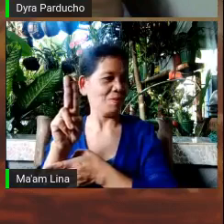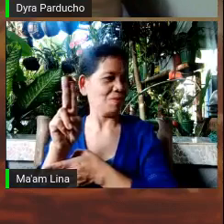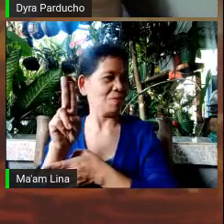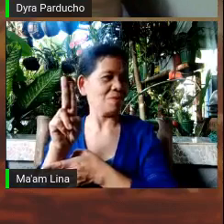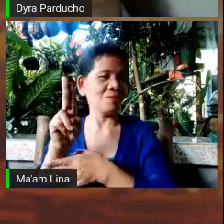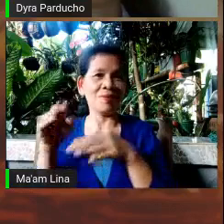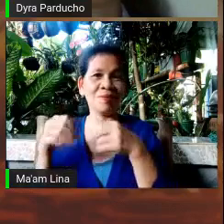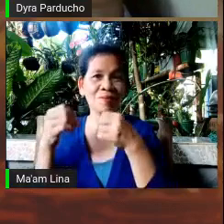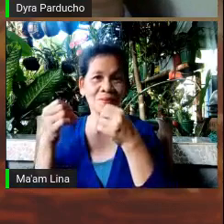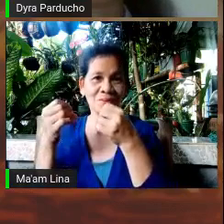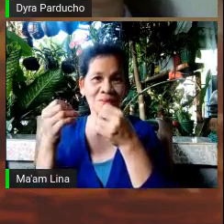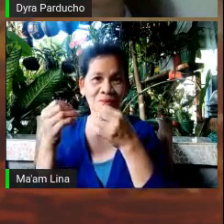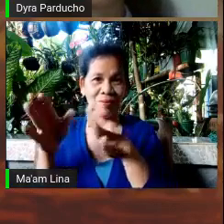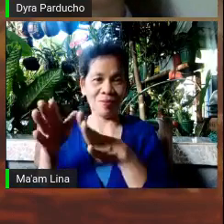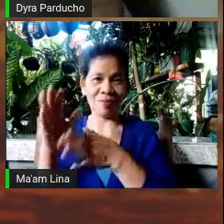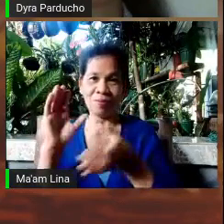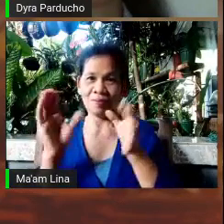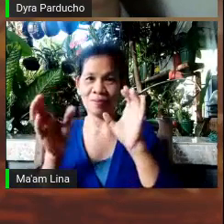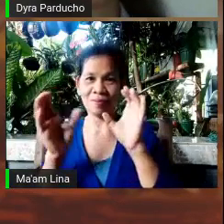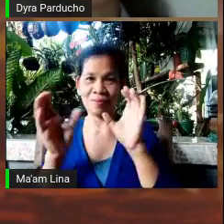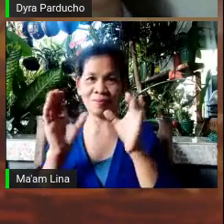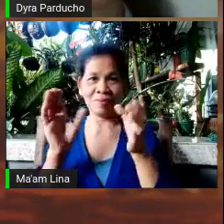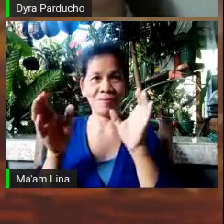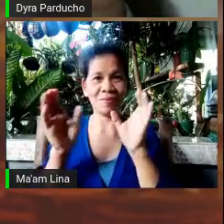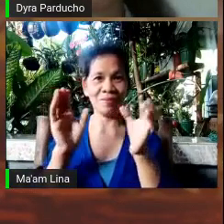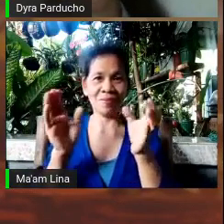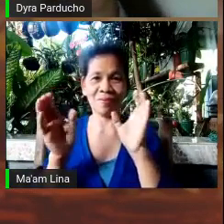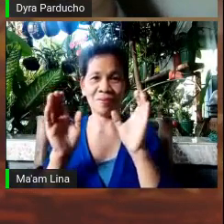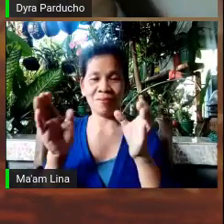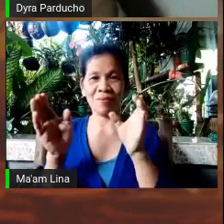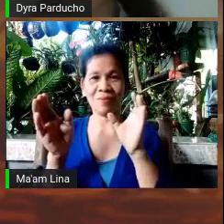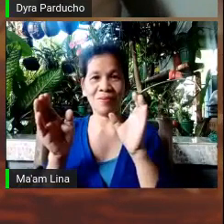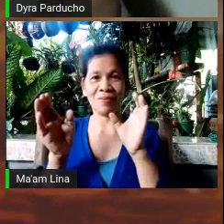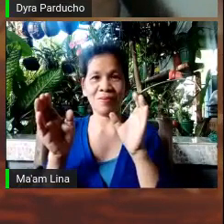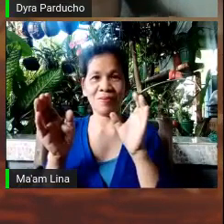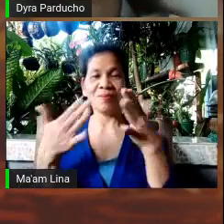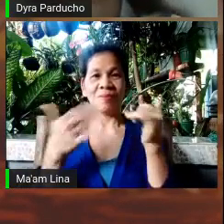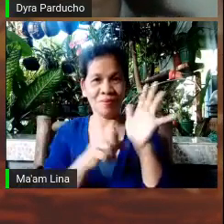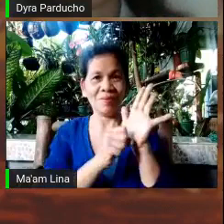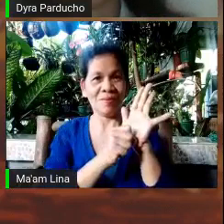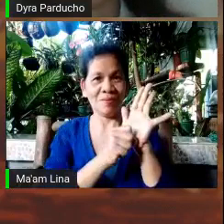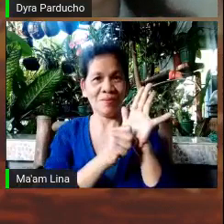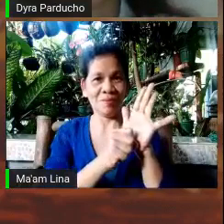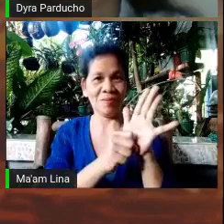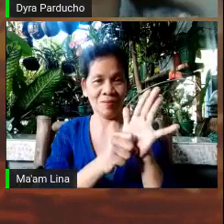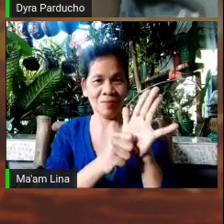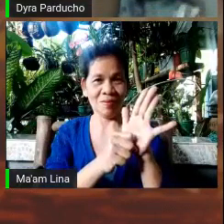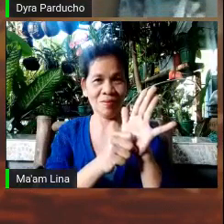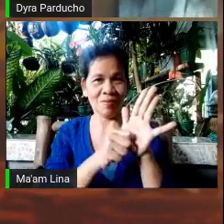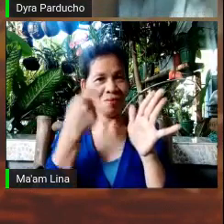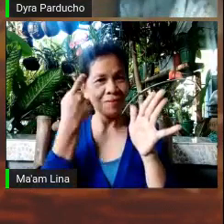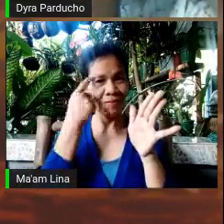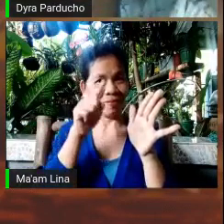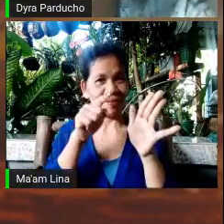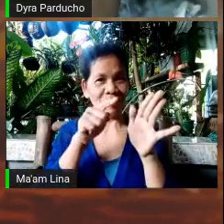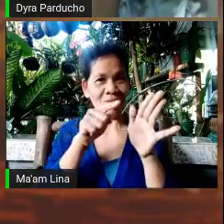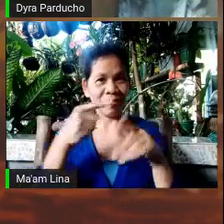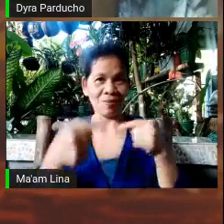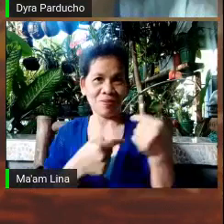alay po kung para po doon sa ang simbolo po nito ay para po doon sa mga kasalanan